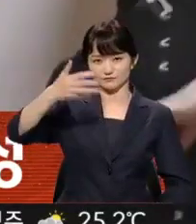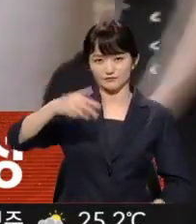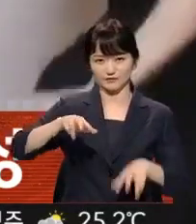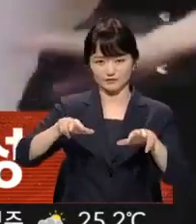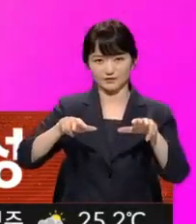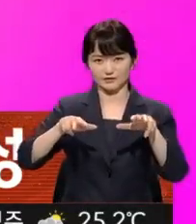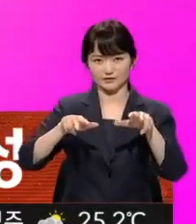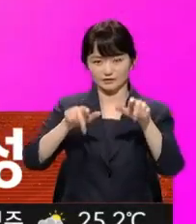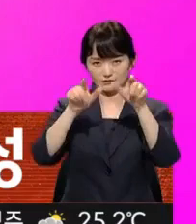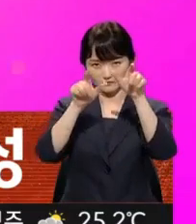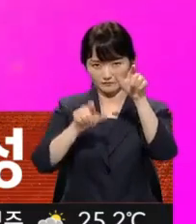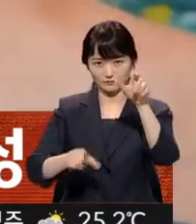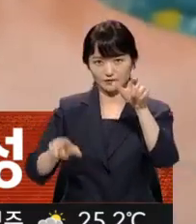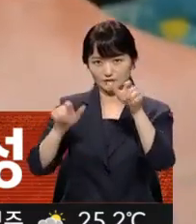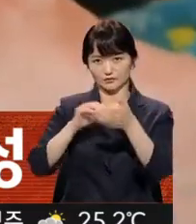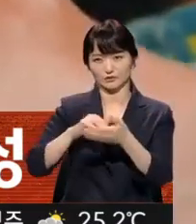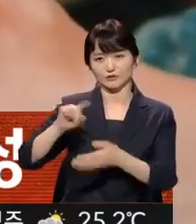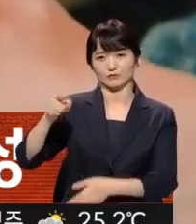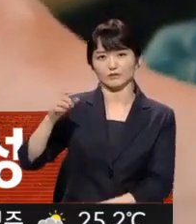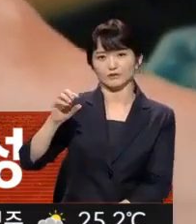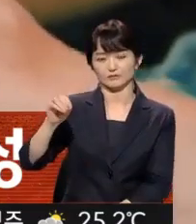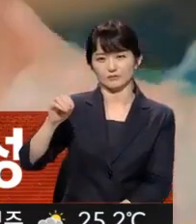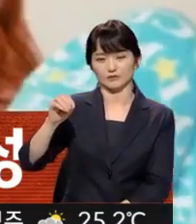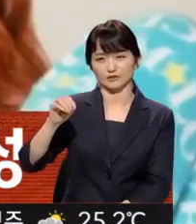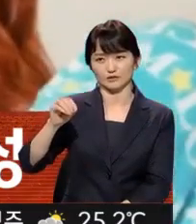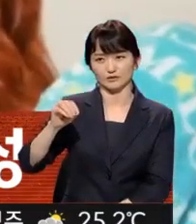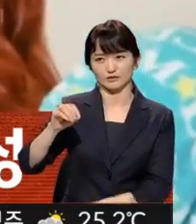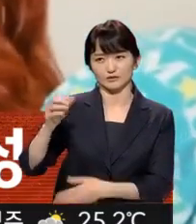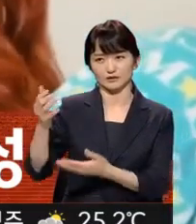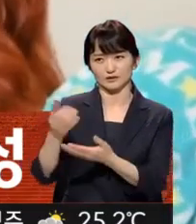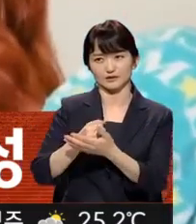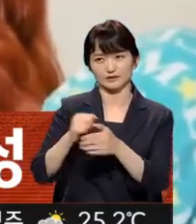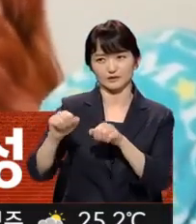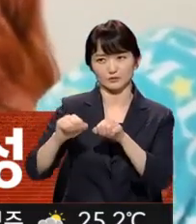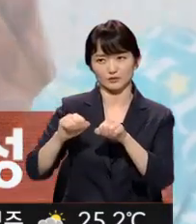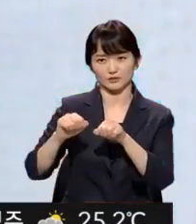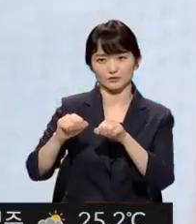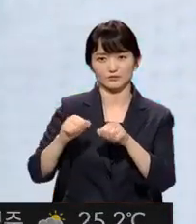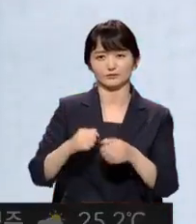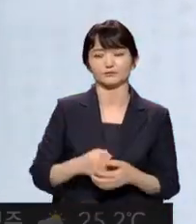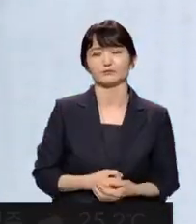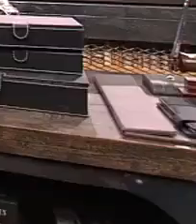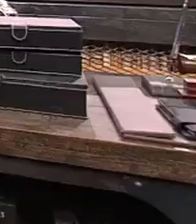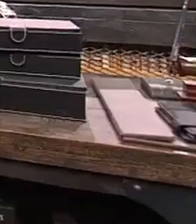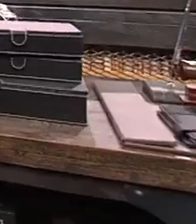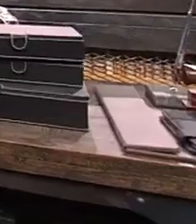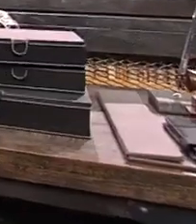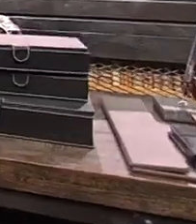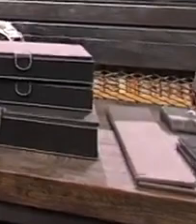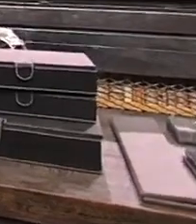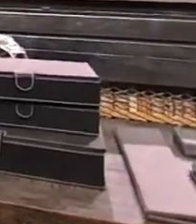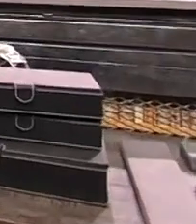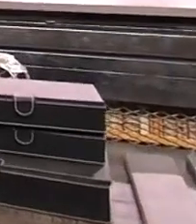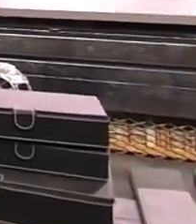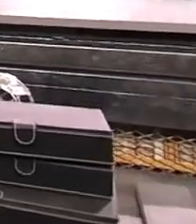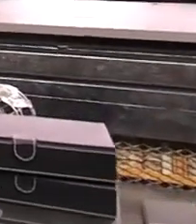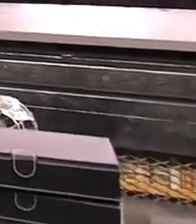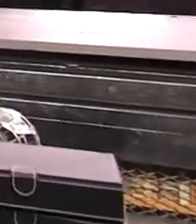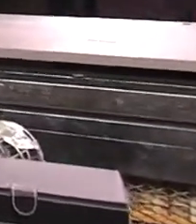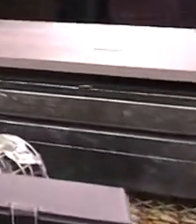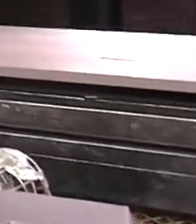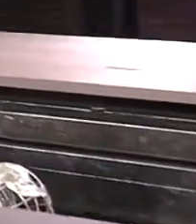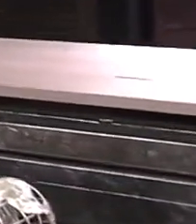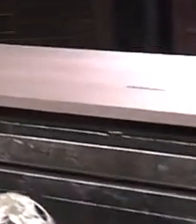현재는 100만의 팔로워를 보유한 인플루언서로 활동을 하고 있습니다. 그렇군요. 예. 이 사건의 진실을